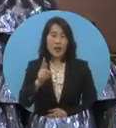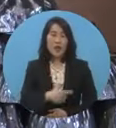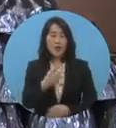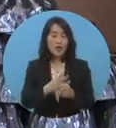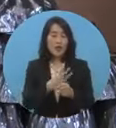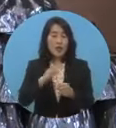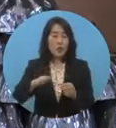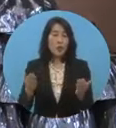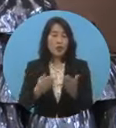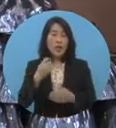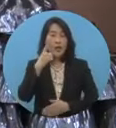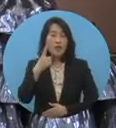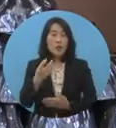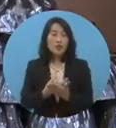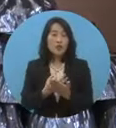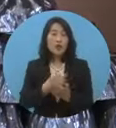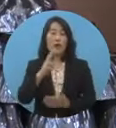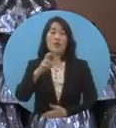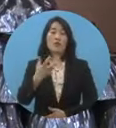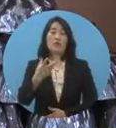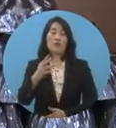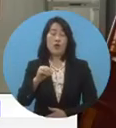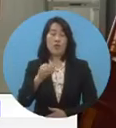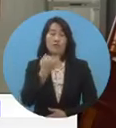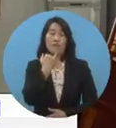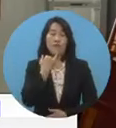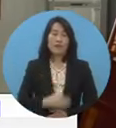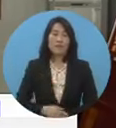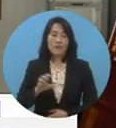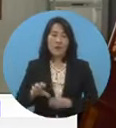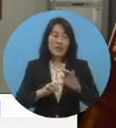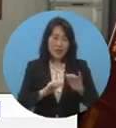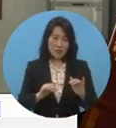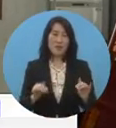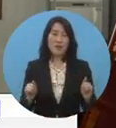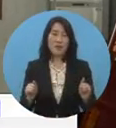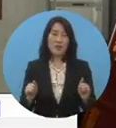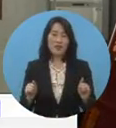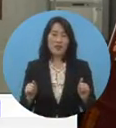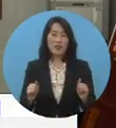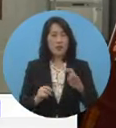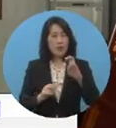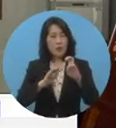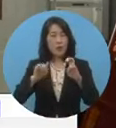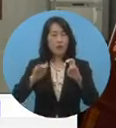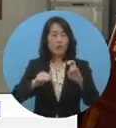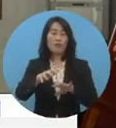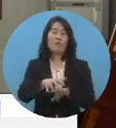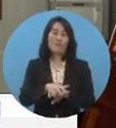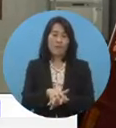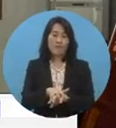하루에 3시간정도 이라는데 한달 수입이 27만원 입니다 마을 주민 으로서 에 약 20 놈으로